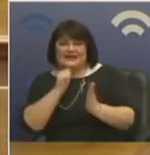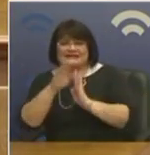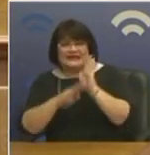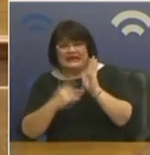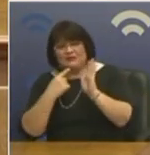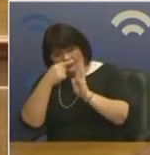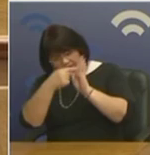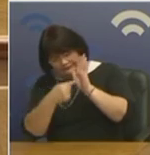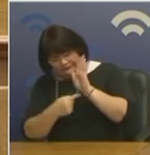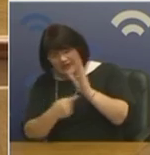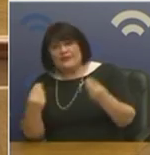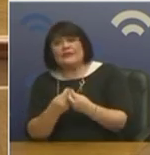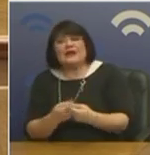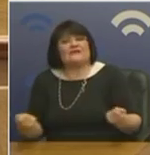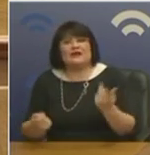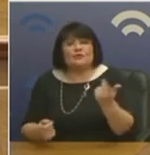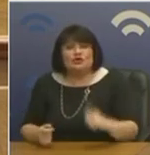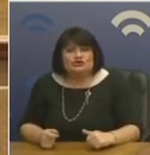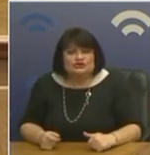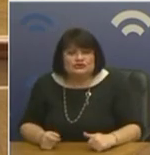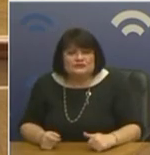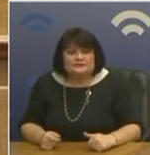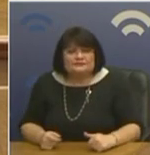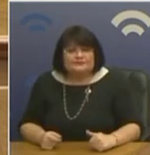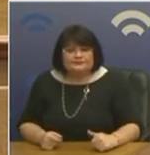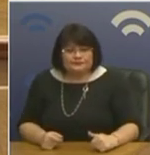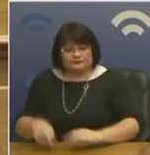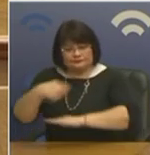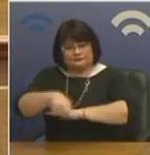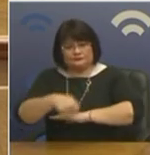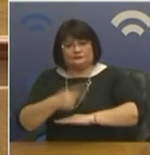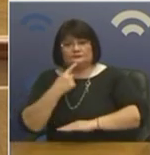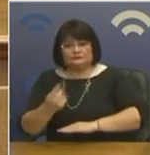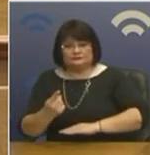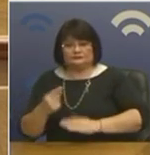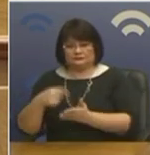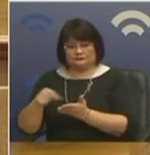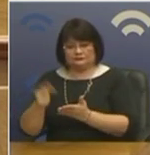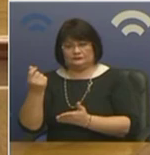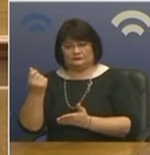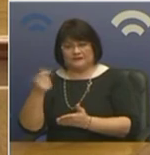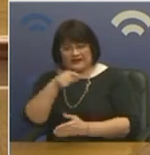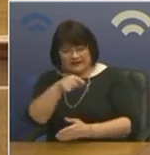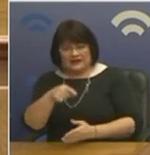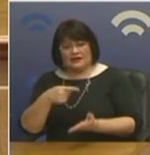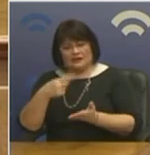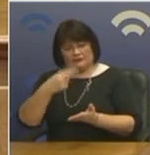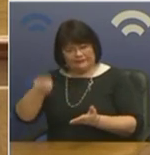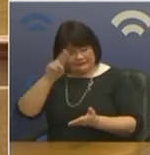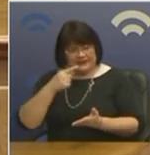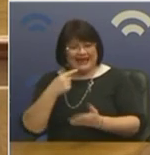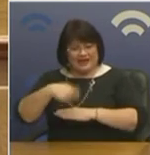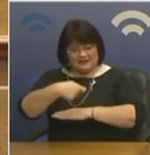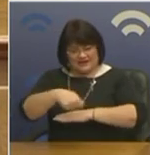όμως, τα οποία δεν εφαρμόζονται. Λέει ότι δεν μπορείς να μου κόβεις το μισθό, το δικαστήριο να με δικαιώνει, αλλά συνεχίζει να μου το κόβεις το μισθό. Δεν είναι